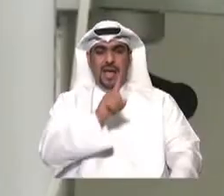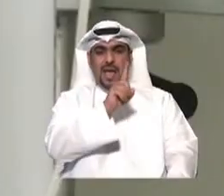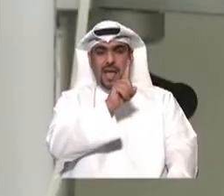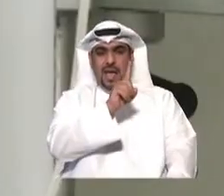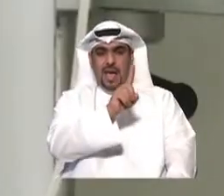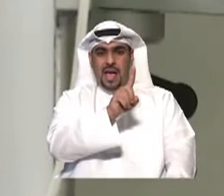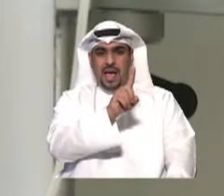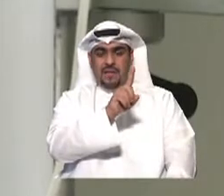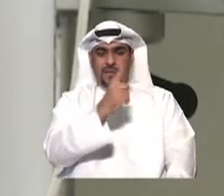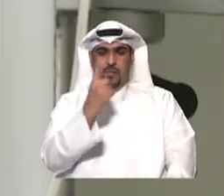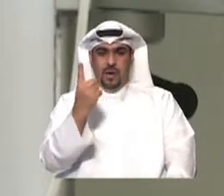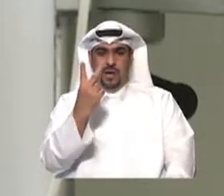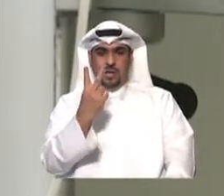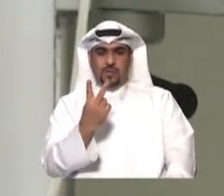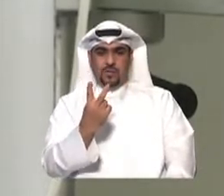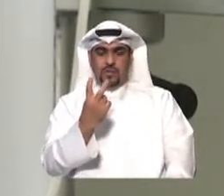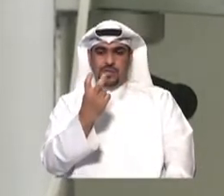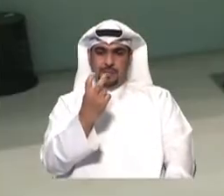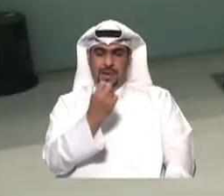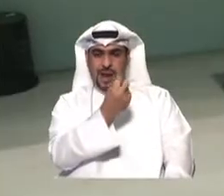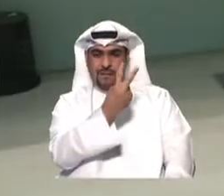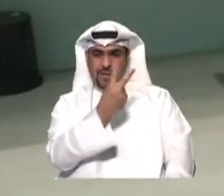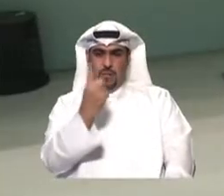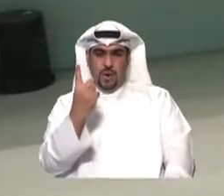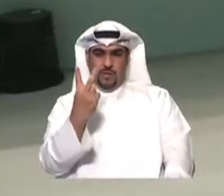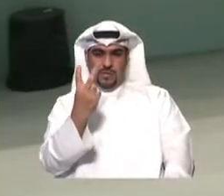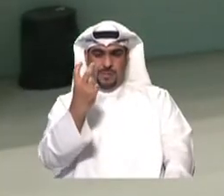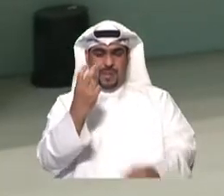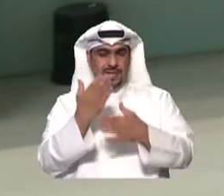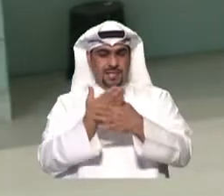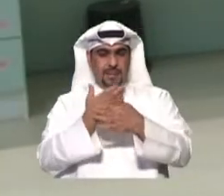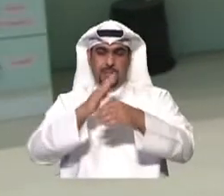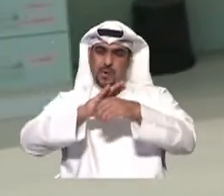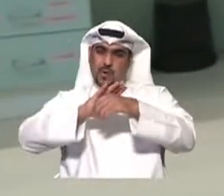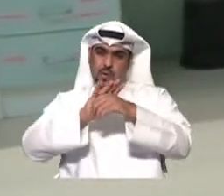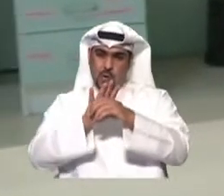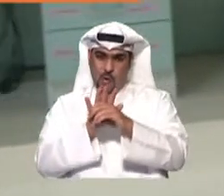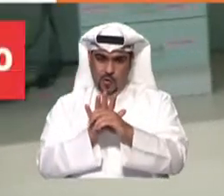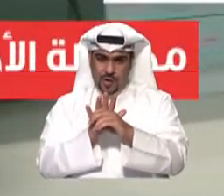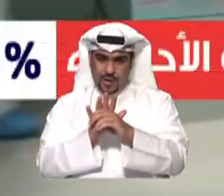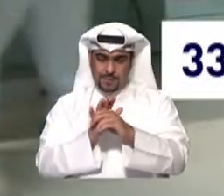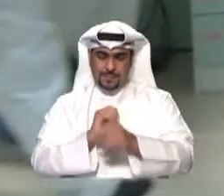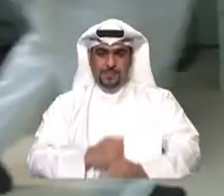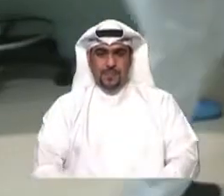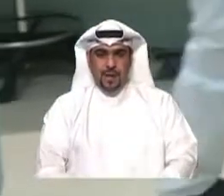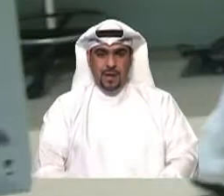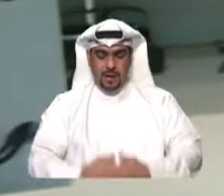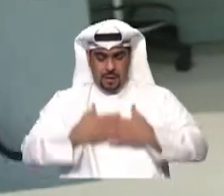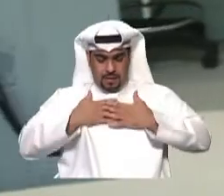2071 حالة وفاة بسبب مرض كوفيد 19. كما أعلنت الوزارة عن شفاء